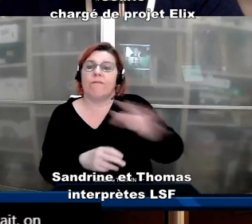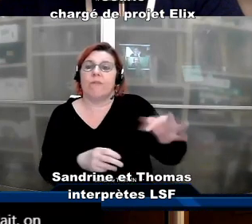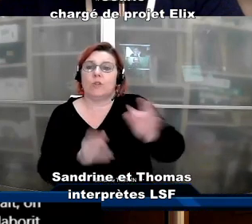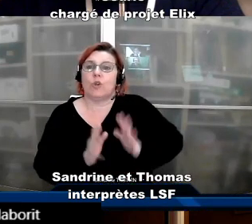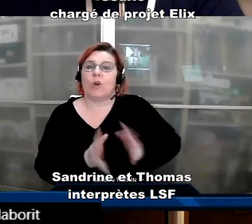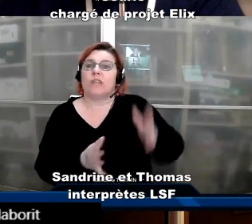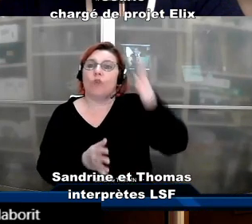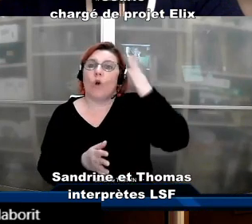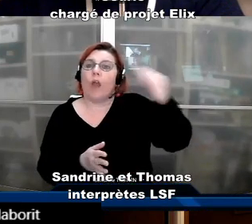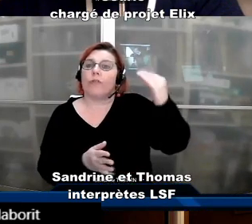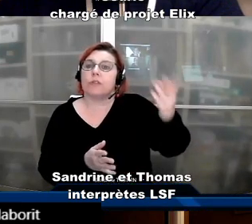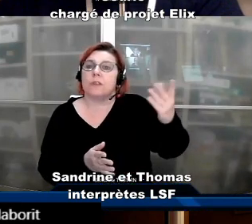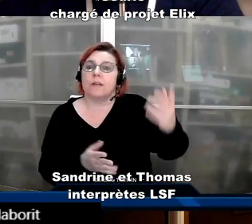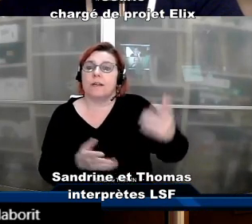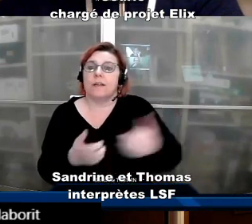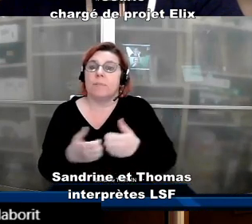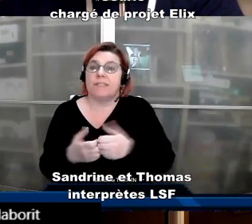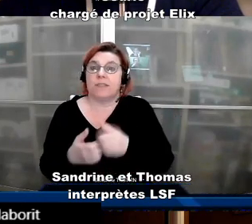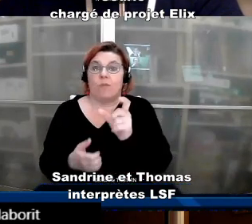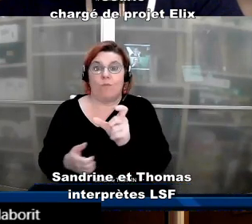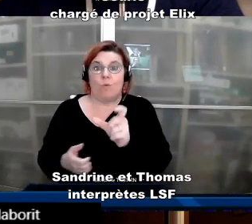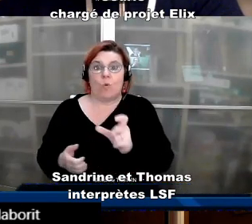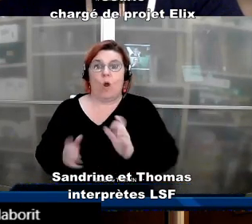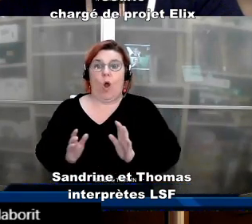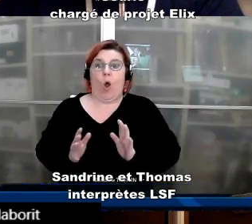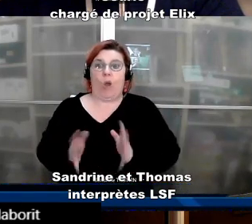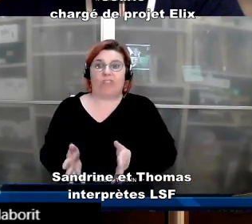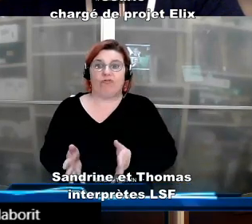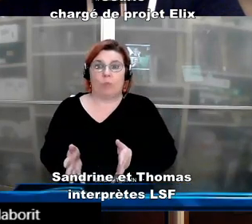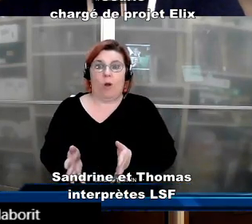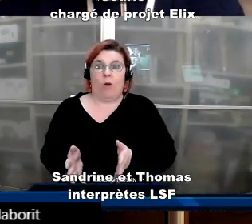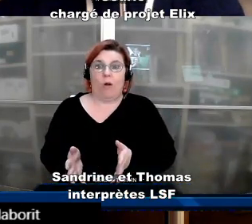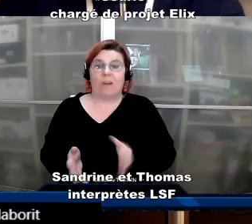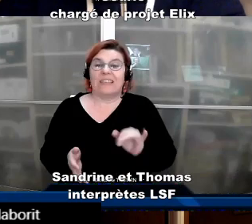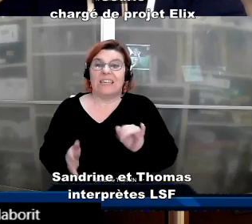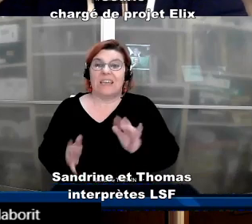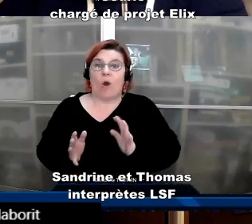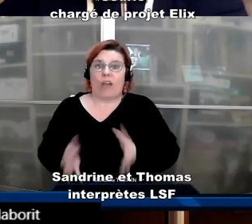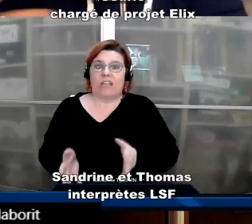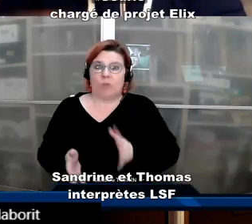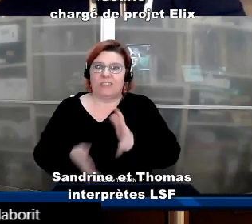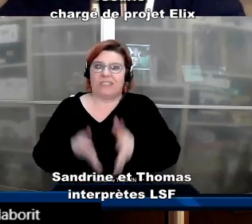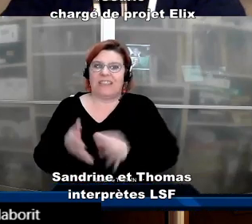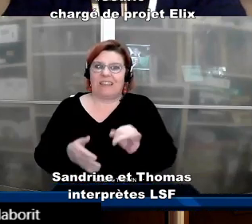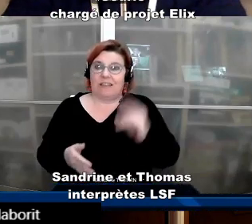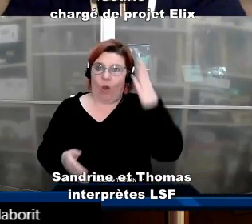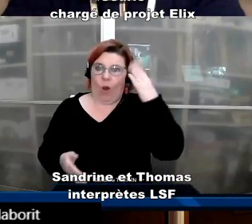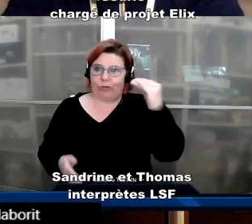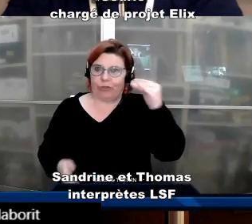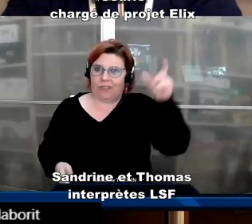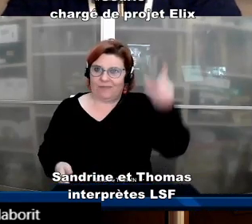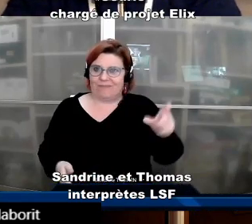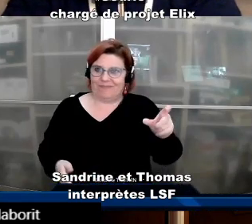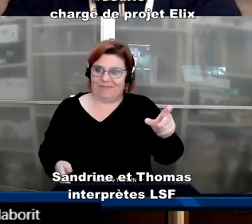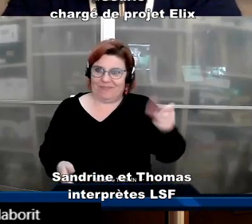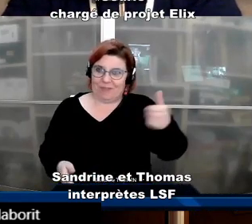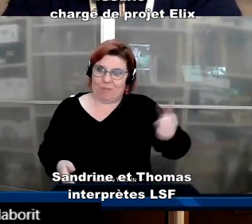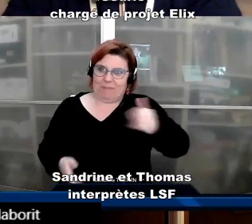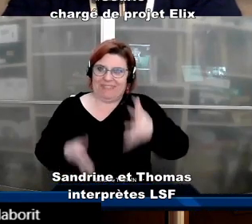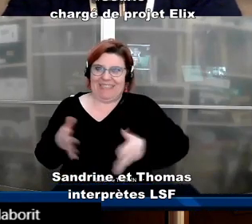Hollande. Donc, si vous tapez engagement, vous allez voir dans Elix, c'est François Hollande qui signe le mot engagement.